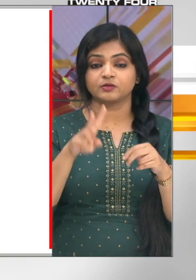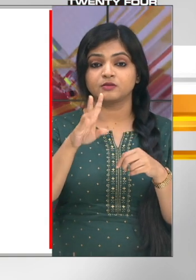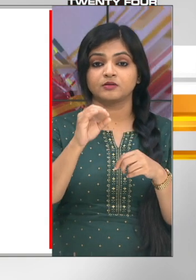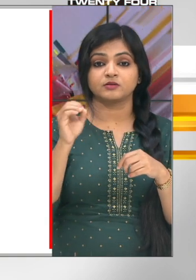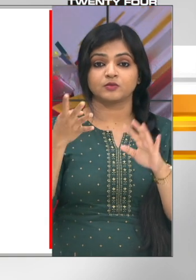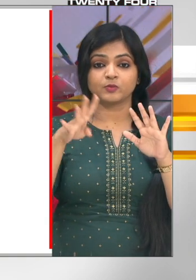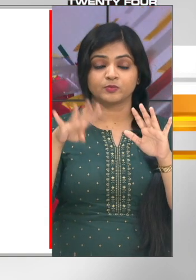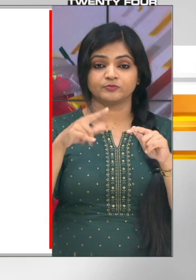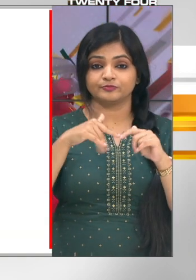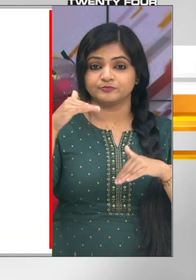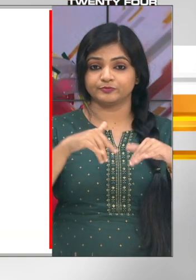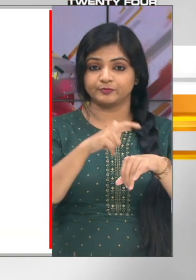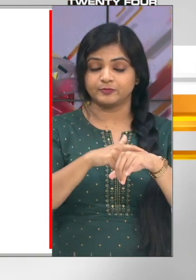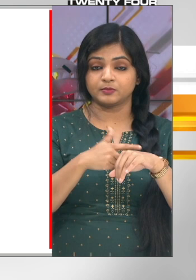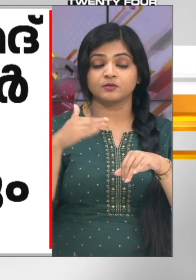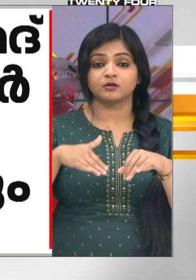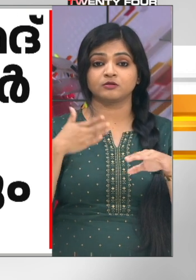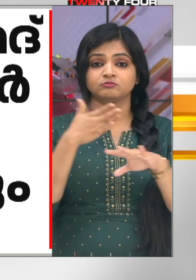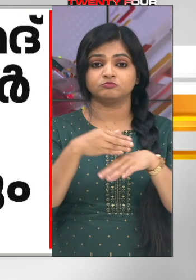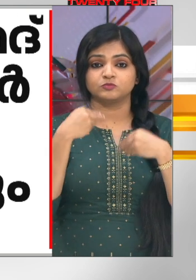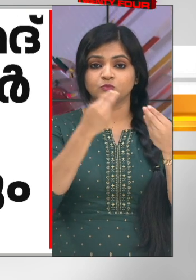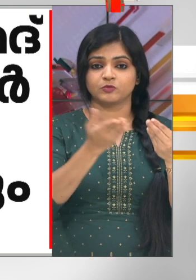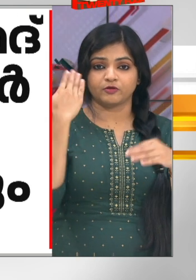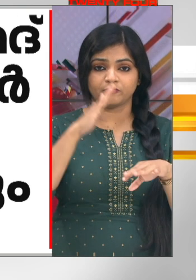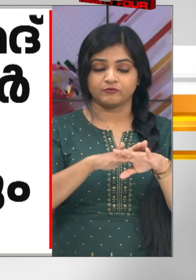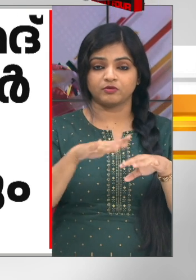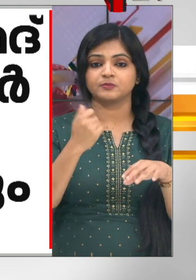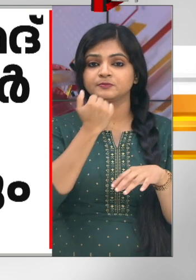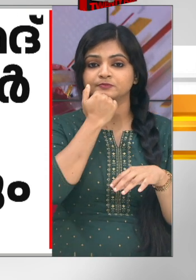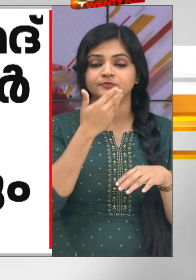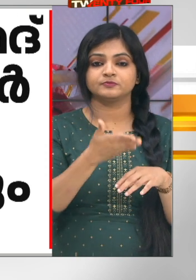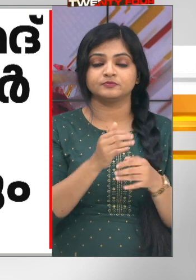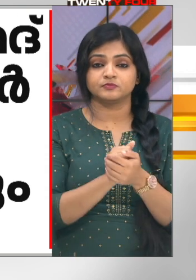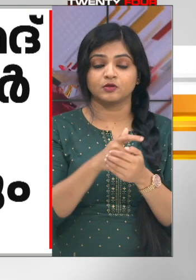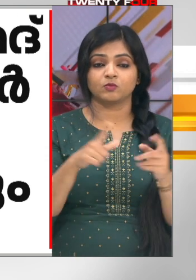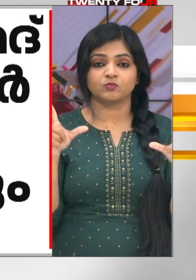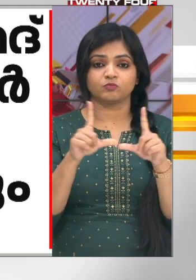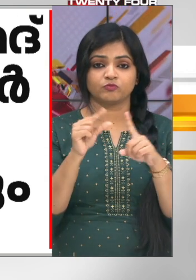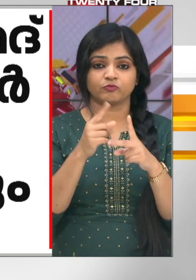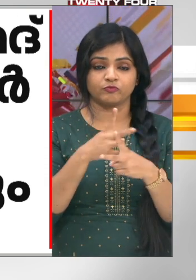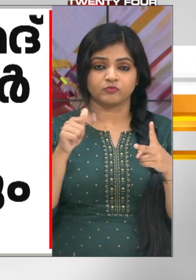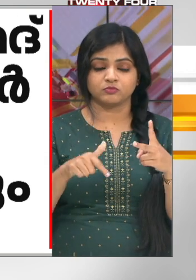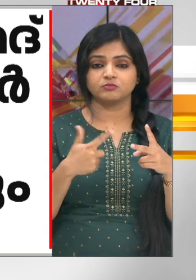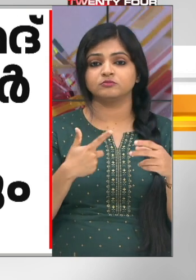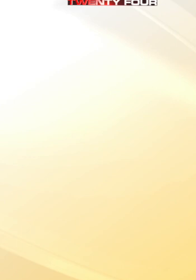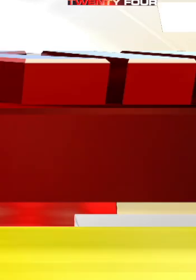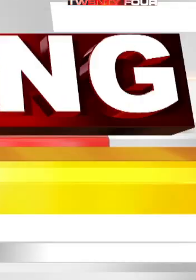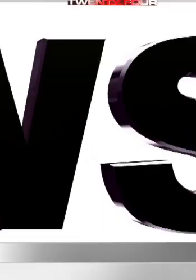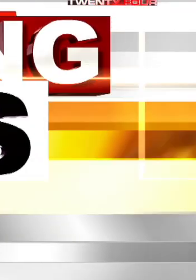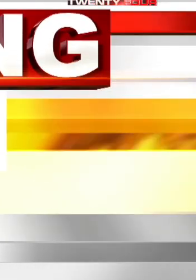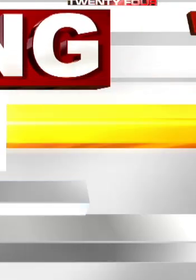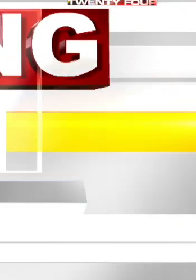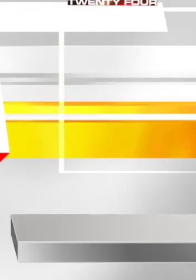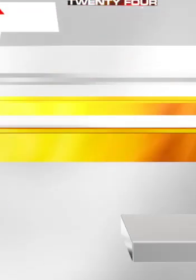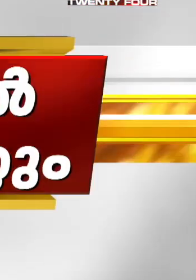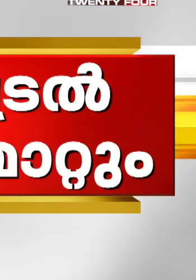തെരഞ്ഞെടുപ്പ് കാലഘട്ടത്തിൽ ആക്രമിച്ചു എന്നുള്ളതാണ് കുറ്റം. അത് തെളിയിക്കുന്നതിന് പ്രോസിക്യൂഷൻ സാധിക്കുകയും ചെയ്തു. ഇതിന്റെ അടിസ്ഥാനത്തിലാണ് ശിക്ഷ